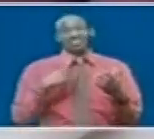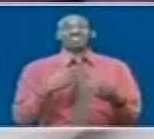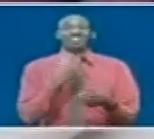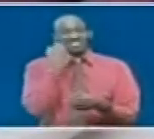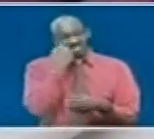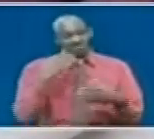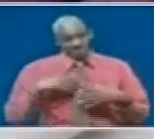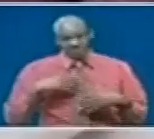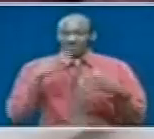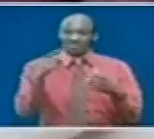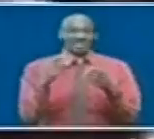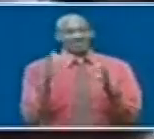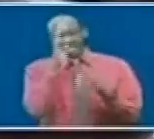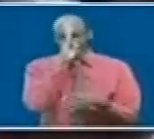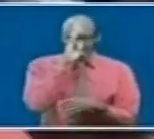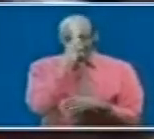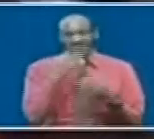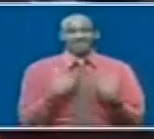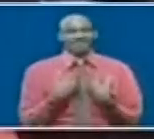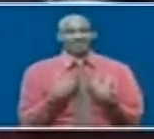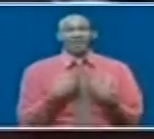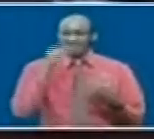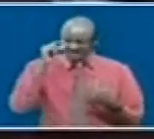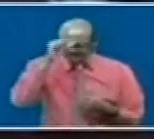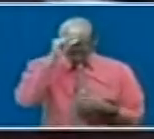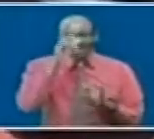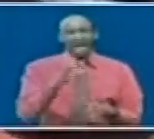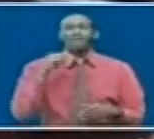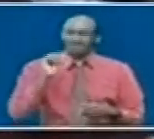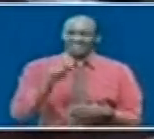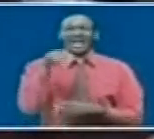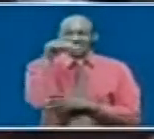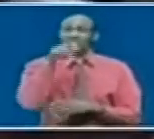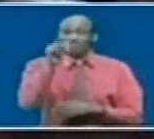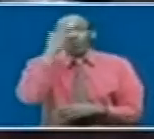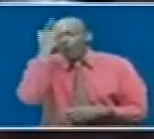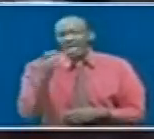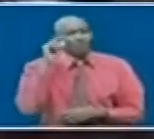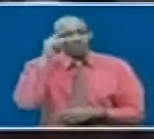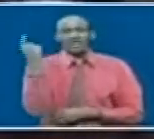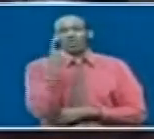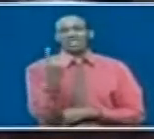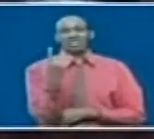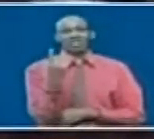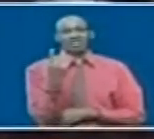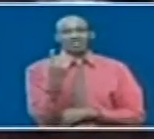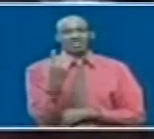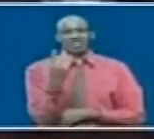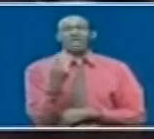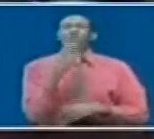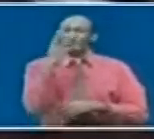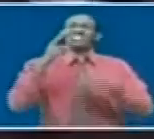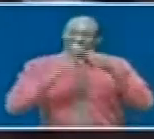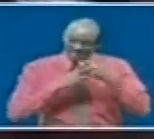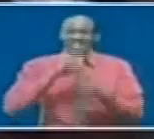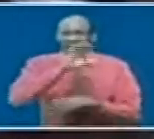katika hali ya ati ati. The governor needs to ask himself, mbona Mombasa, everything, there are 47 counties,